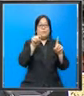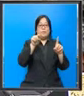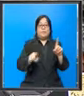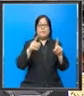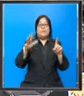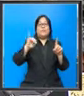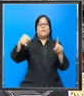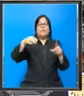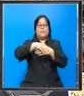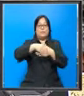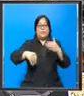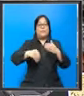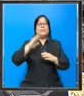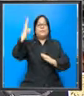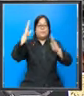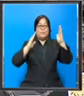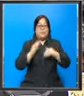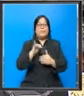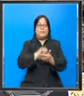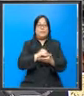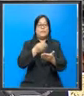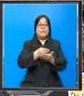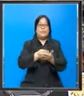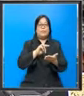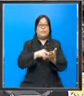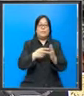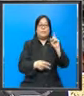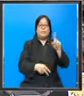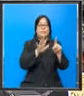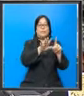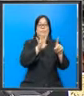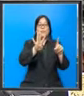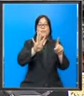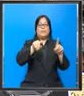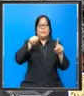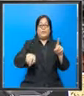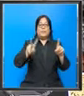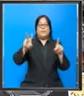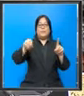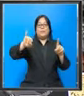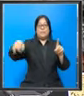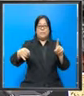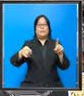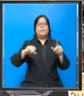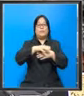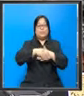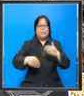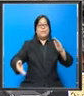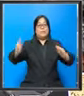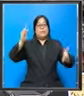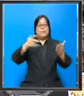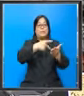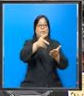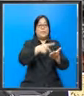puluhan 15juta Ringgit Malaysia yaitu peruntukkan sebanyak 154 40-an 20juta lengket Malaysia